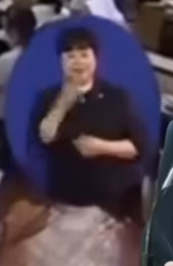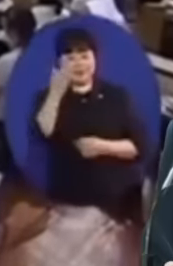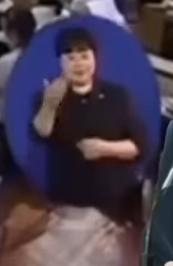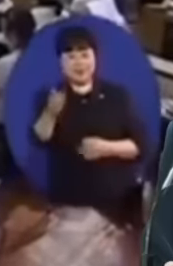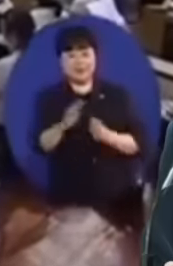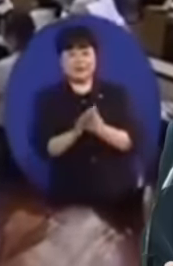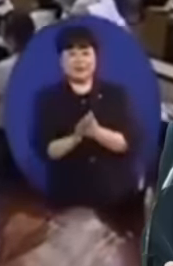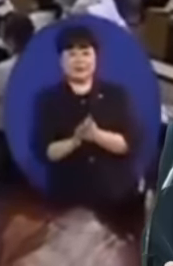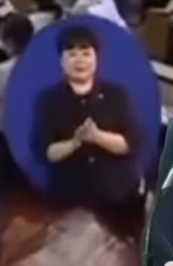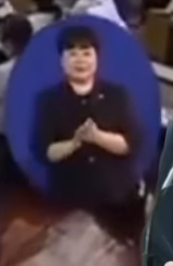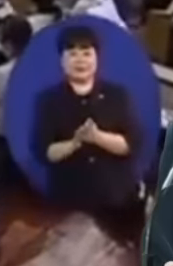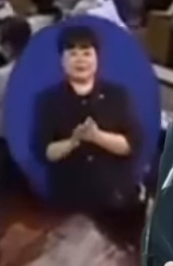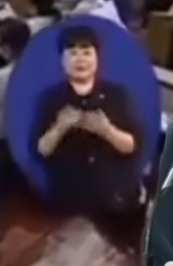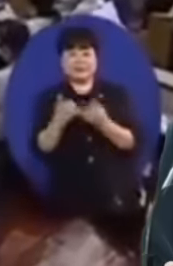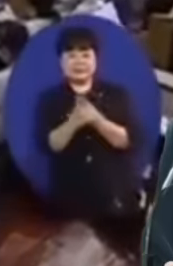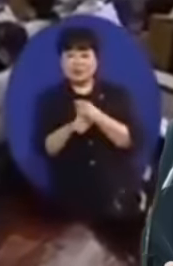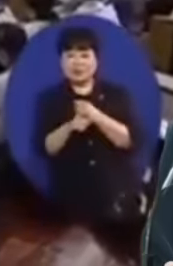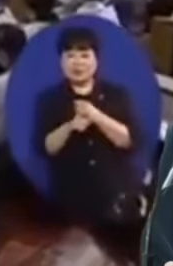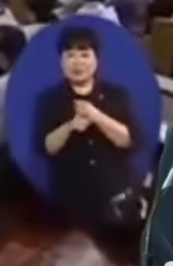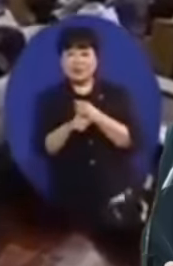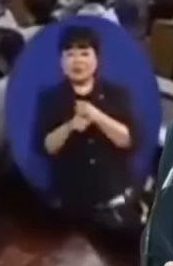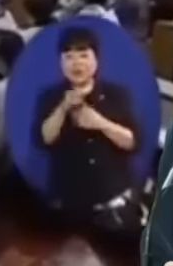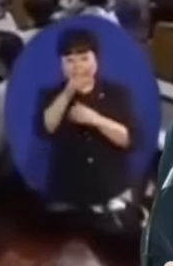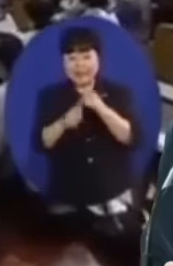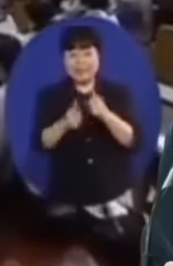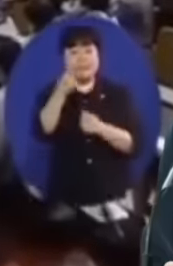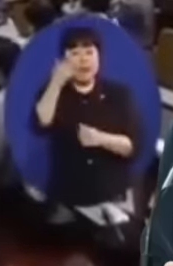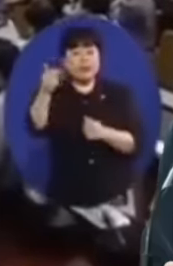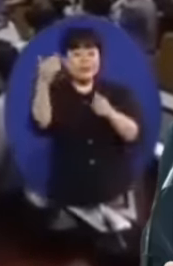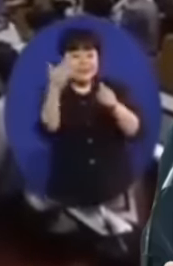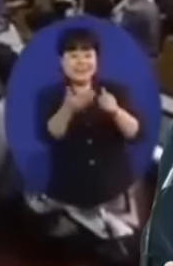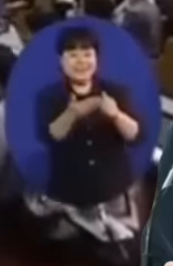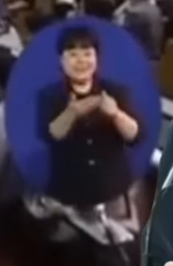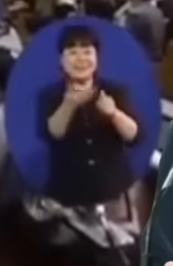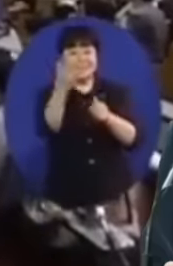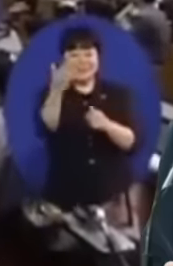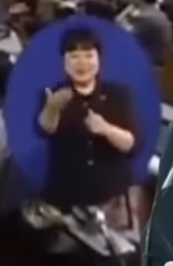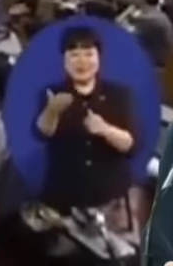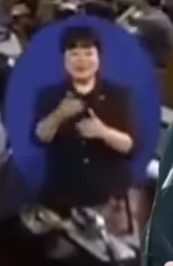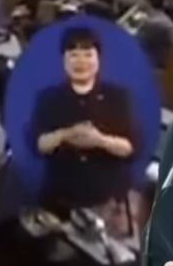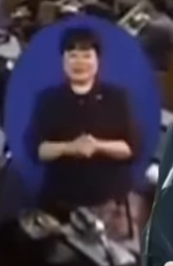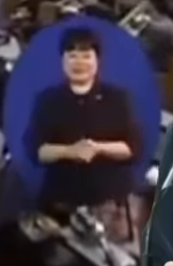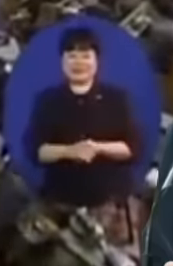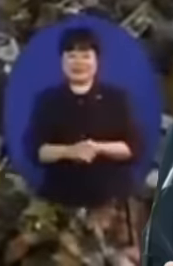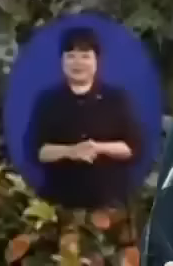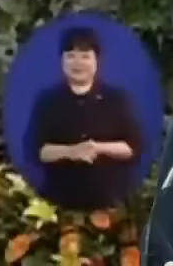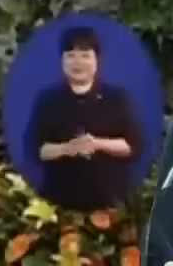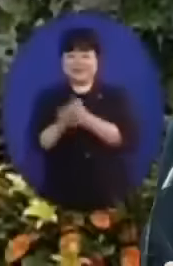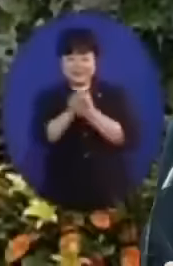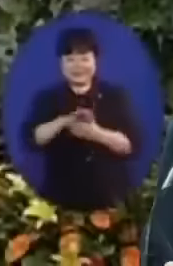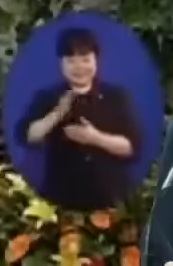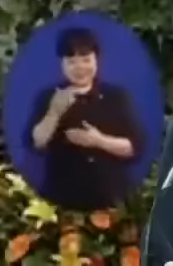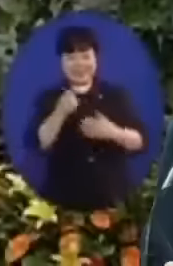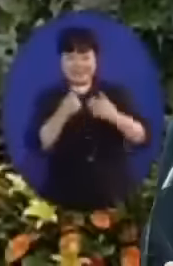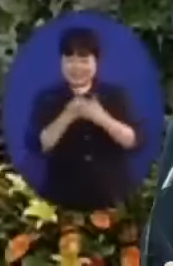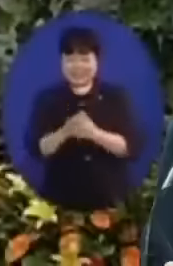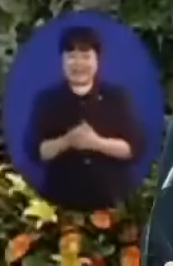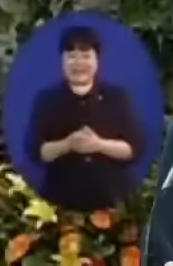여러분의 천지를 이해하고 지금 사는 것은 하나님 아버지께서 여러분의 친구가